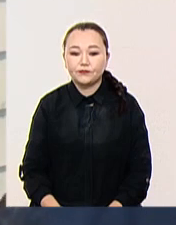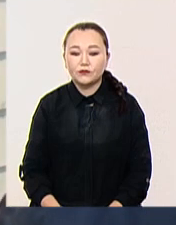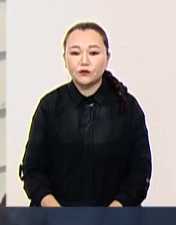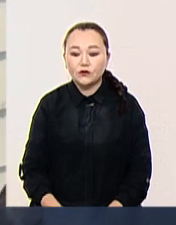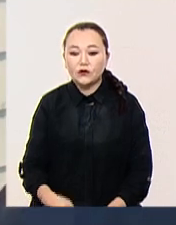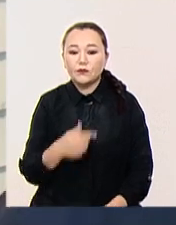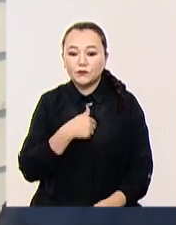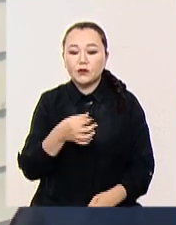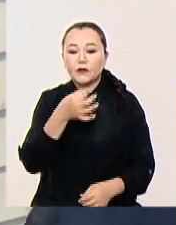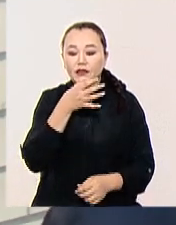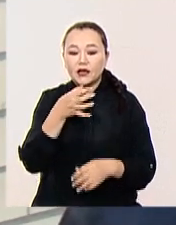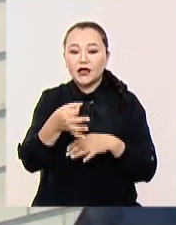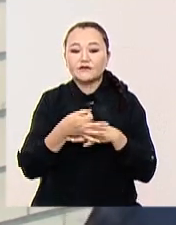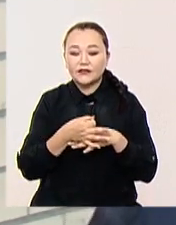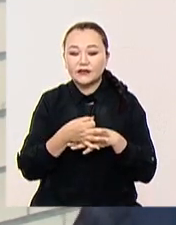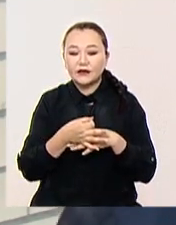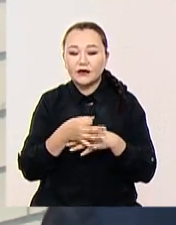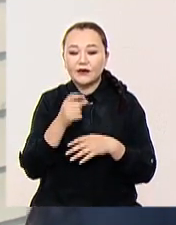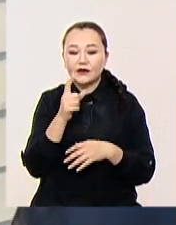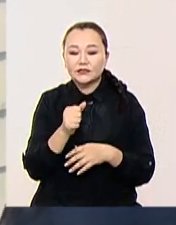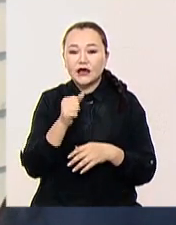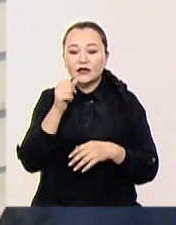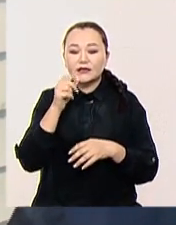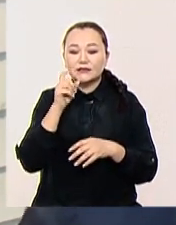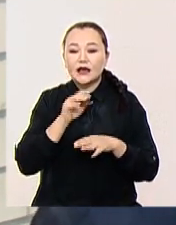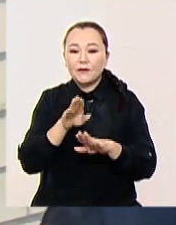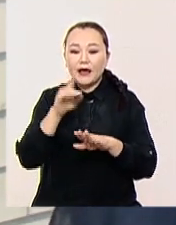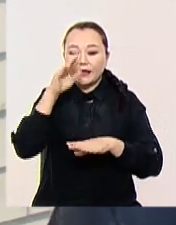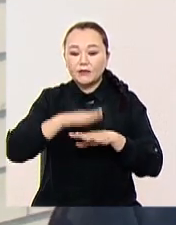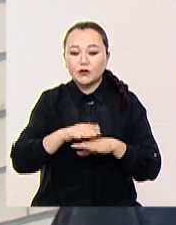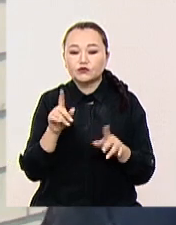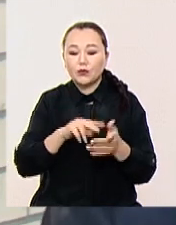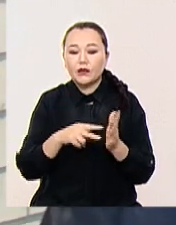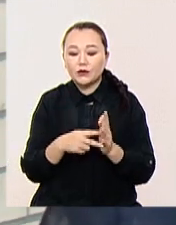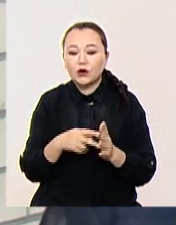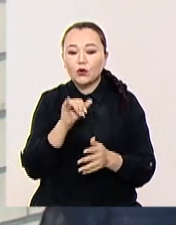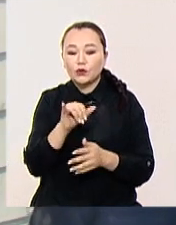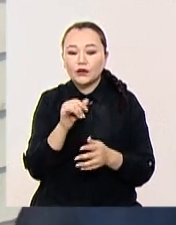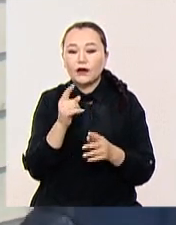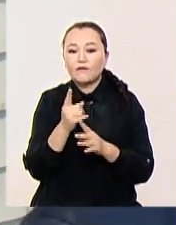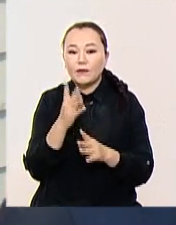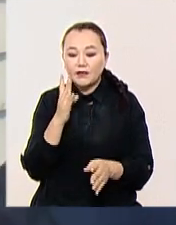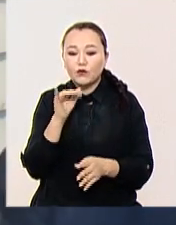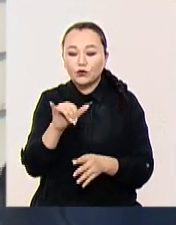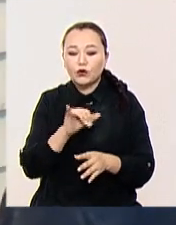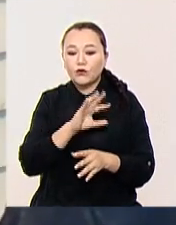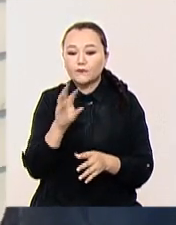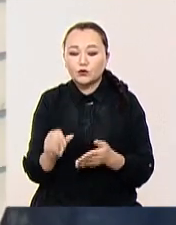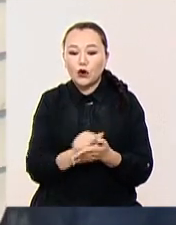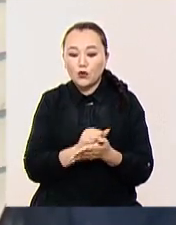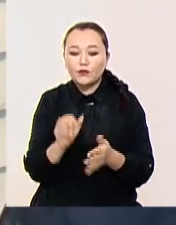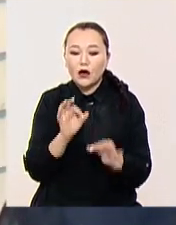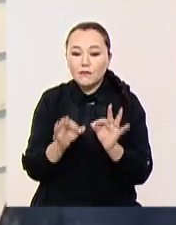Ну, мне понравился ответ замакима в плане того, что... Ну, тогда у них, во-первых, у них все с